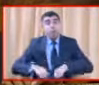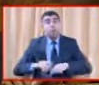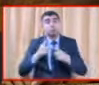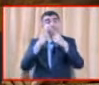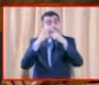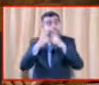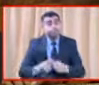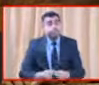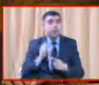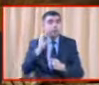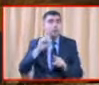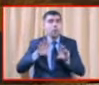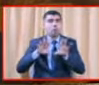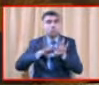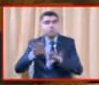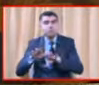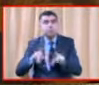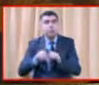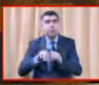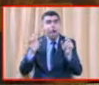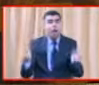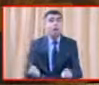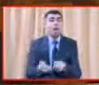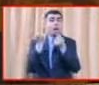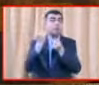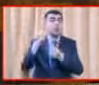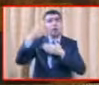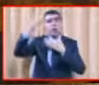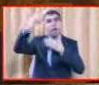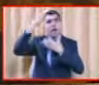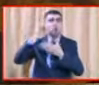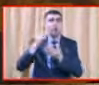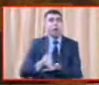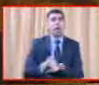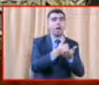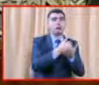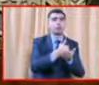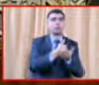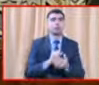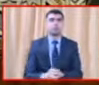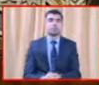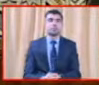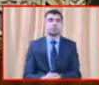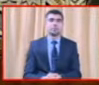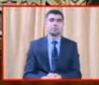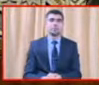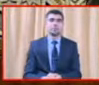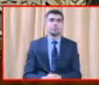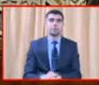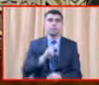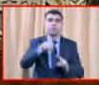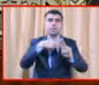العملية وإلى أي حد نجح المغرب في استقبال وإدماج هؤلاء المهاجرين وشكرا. شكرا. جواب سيد الوزير.